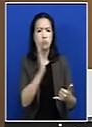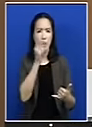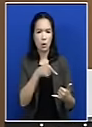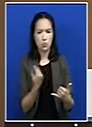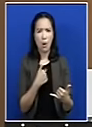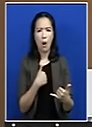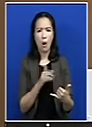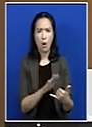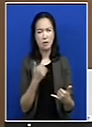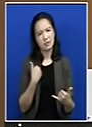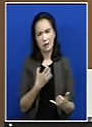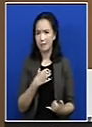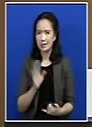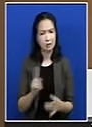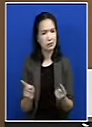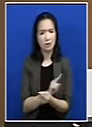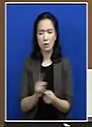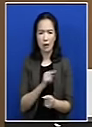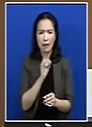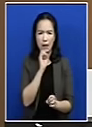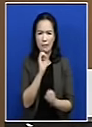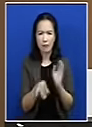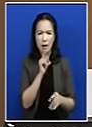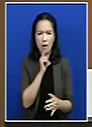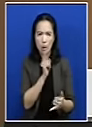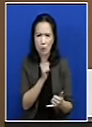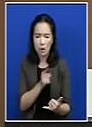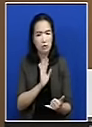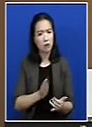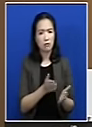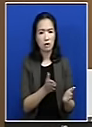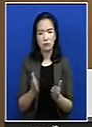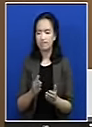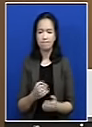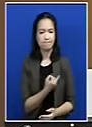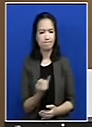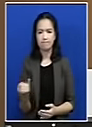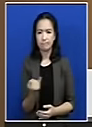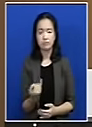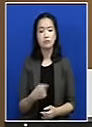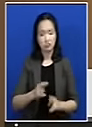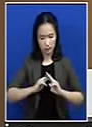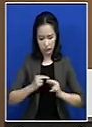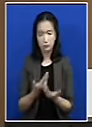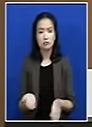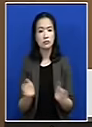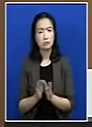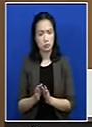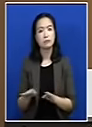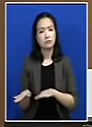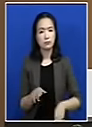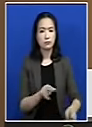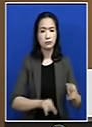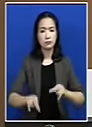นก็มีแล้วก็ไม่อยากให้สังคมซ้ำเติมกับเรื่องนี้อีกไม่เป็นผลดีกับทั้งสองฝ่ายค่ะยืนยันว่าทั้งตนและครอบครัวพร้อมดู